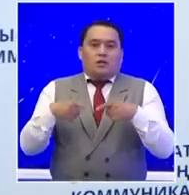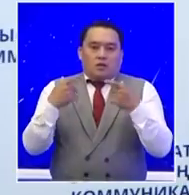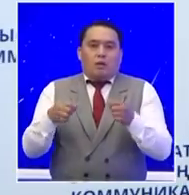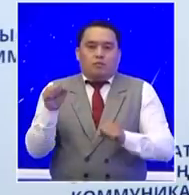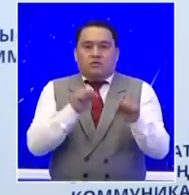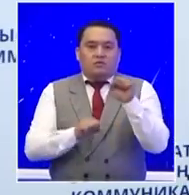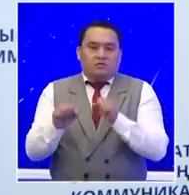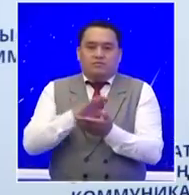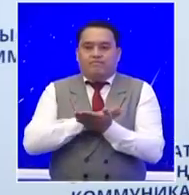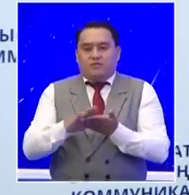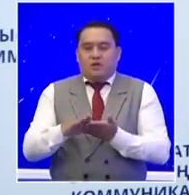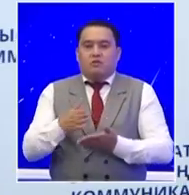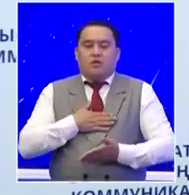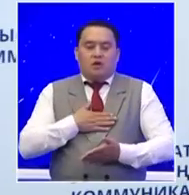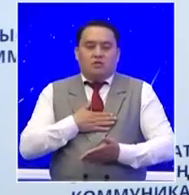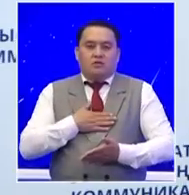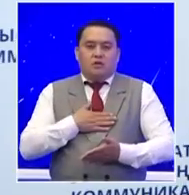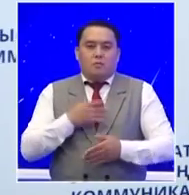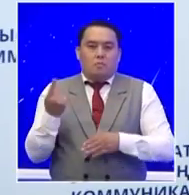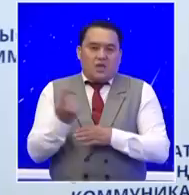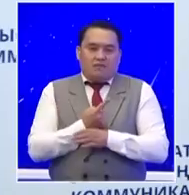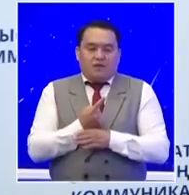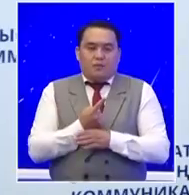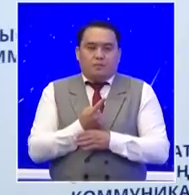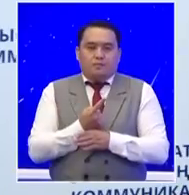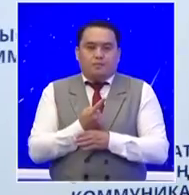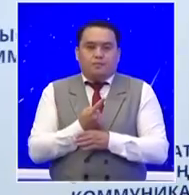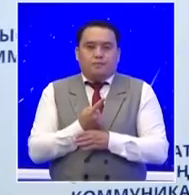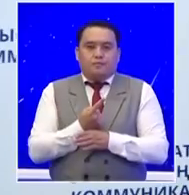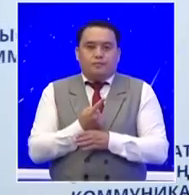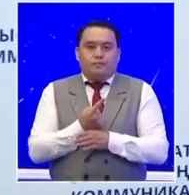5 этапов дезинфекции для наших абитуриентов. Это первое